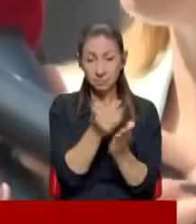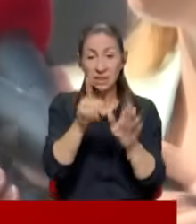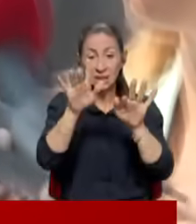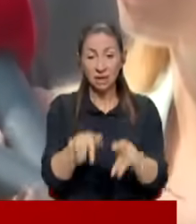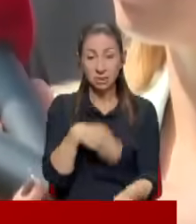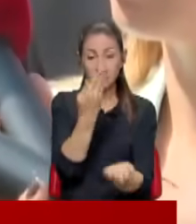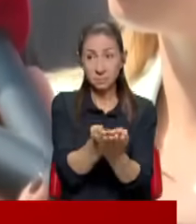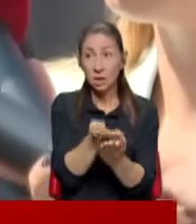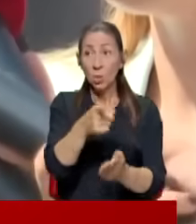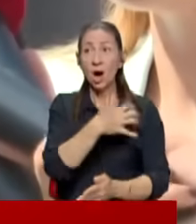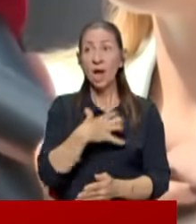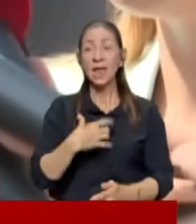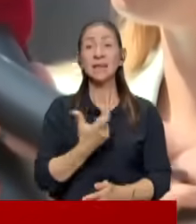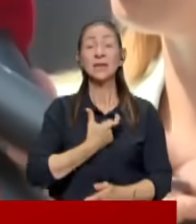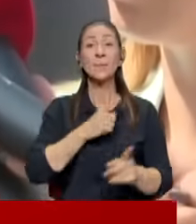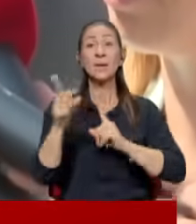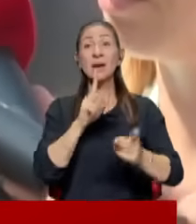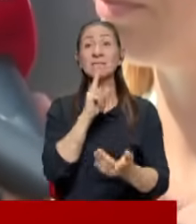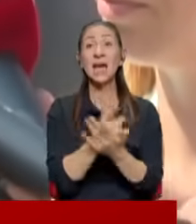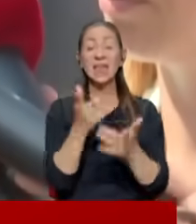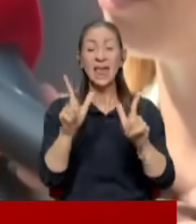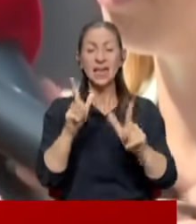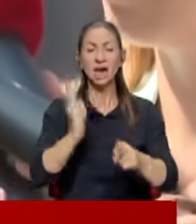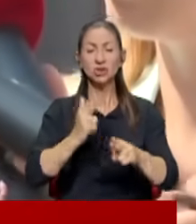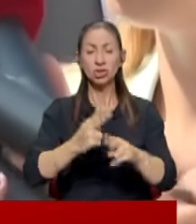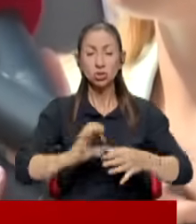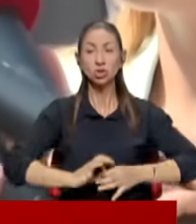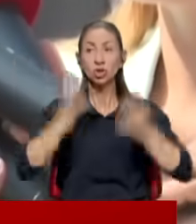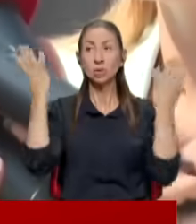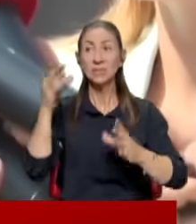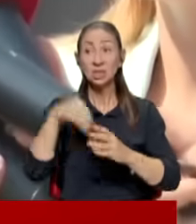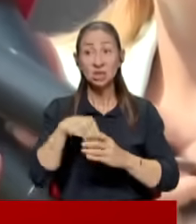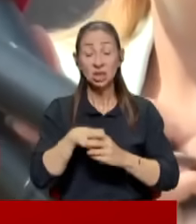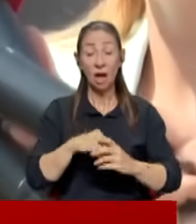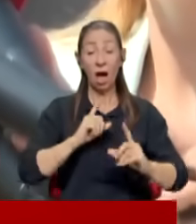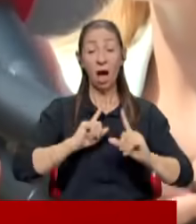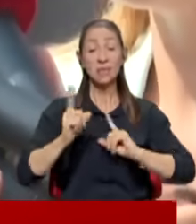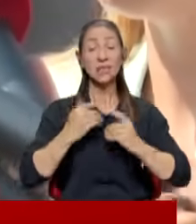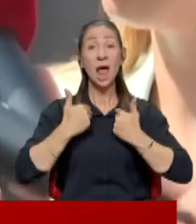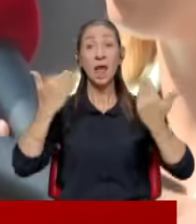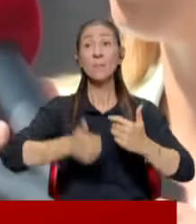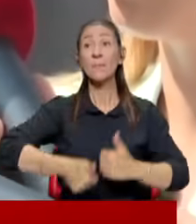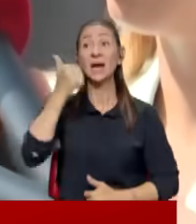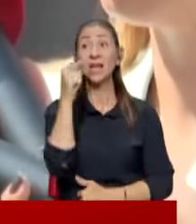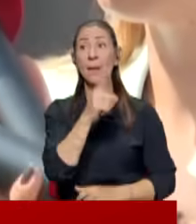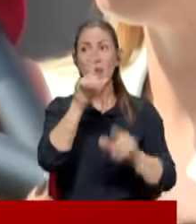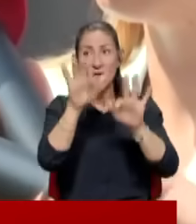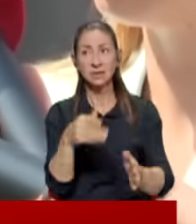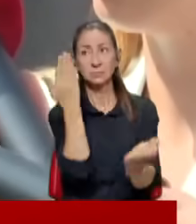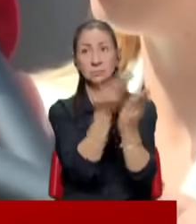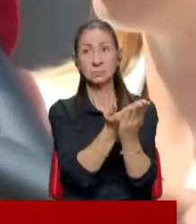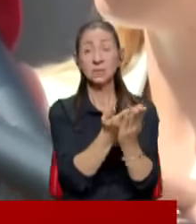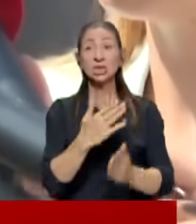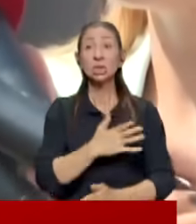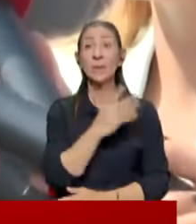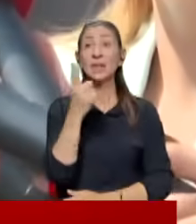dilekçe yazacak. Bu Anayasa Mahkemesi kararının gereğinin süratle yerine getirilmesi için Adalet Bakanlığı'na bir yazı yazacak.